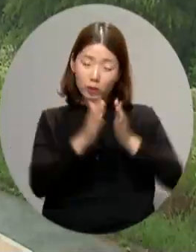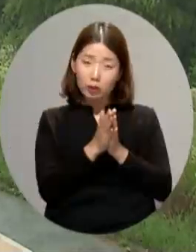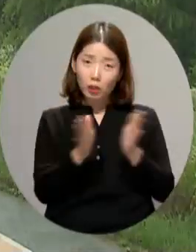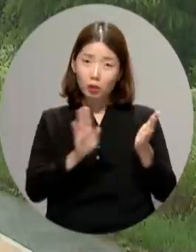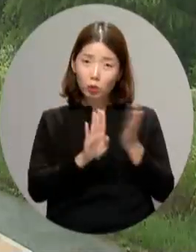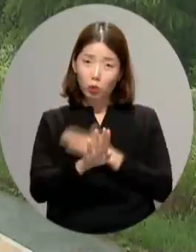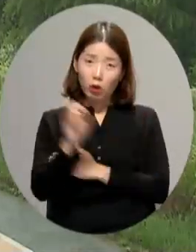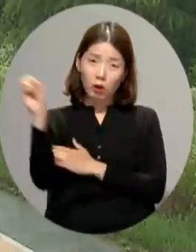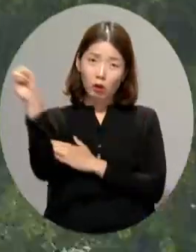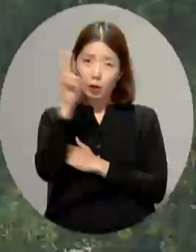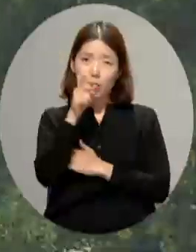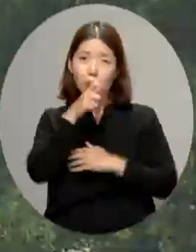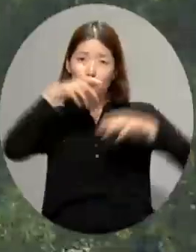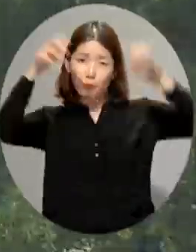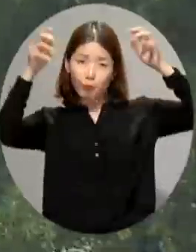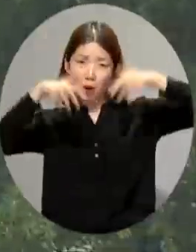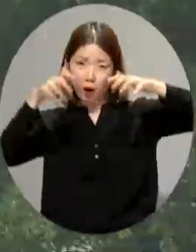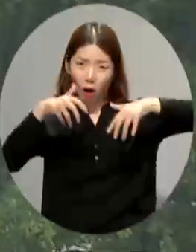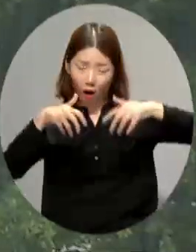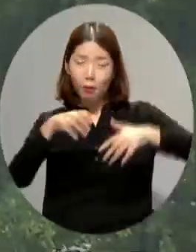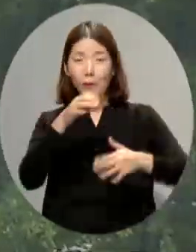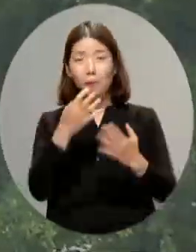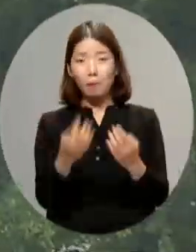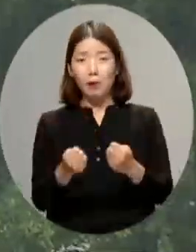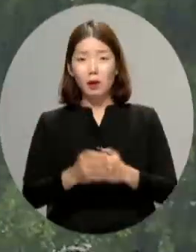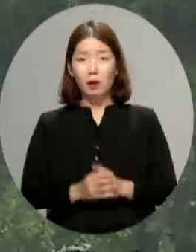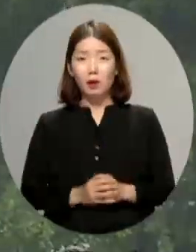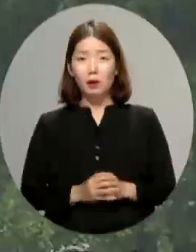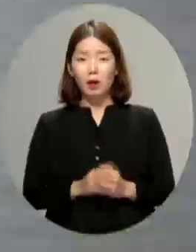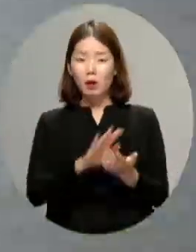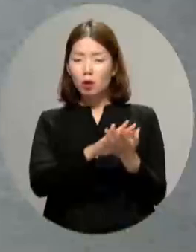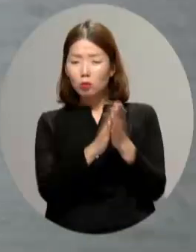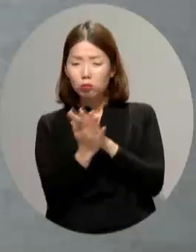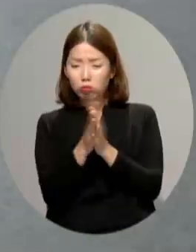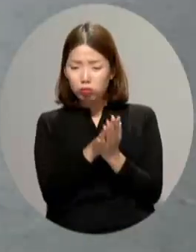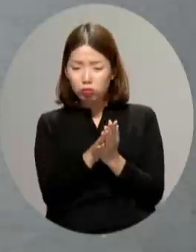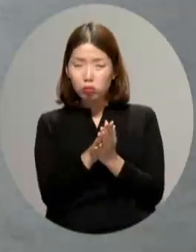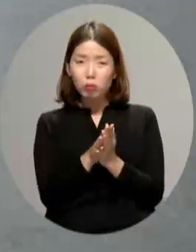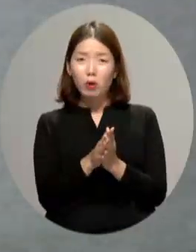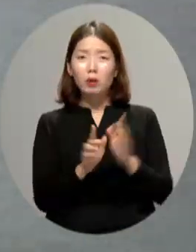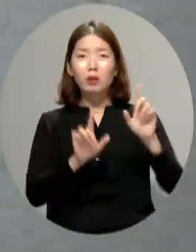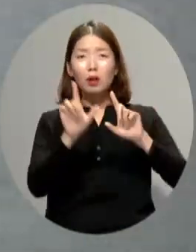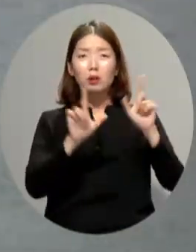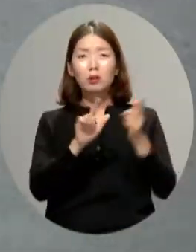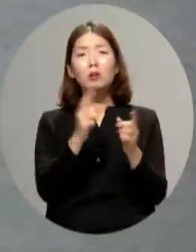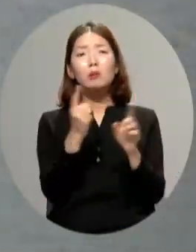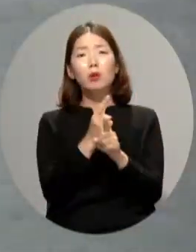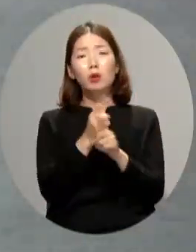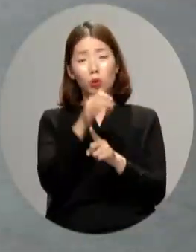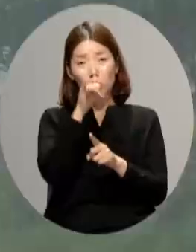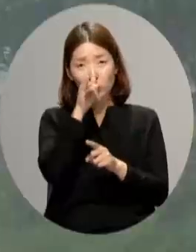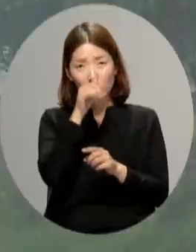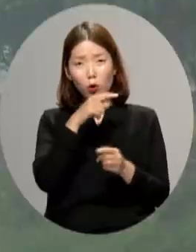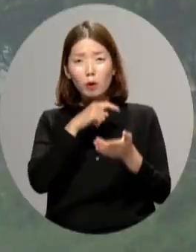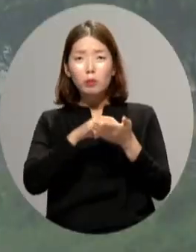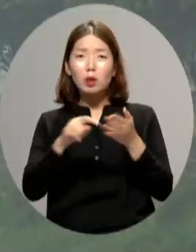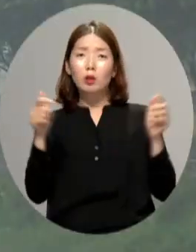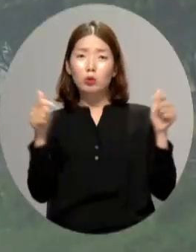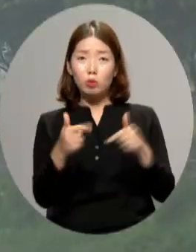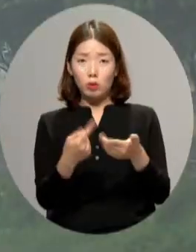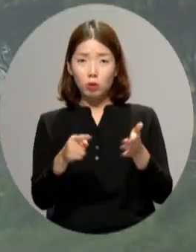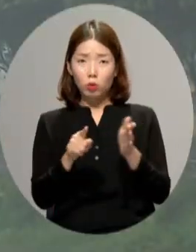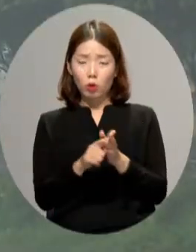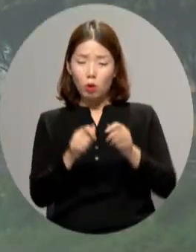시작되자마자 갑작스럽게 쏟아져 내린 많은 비. 기후변화에 따른 기상이변도 잦아지고 있어 피해를